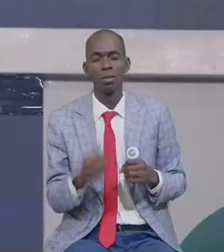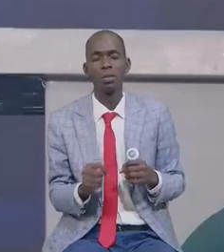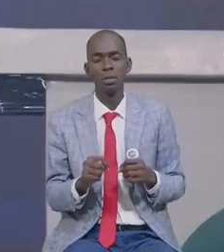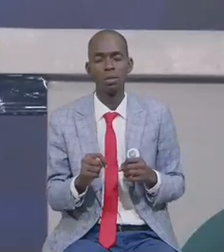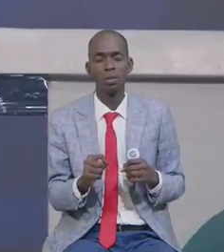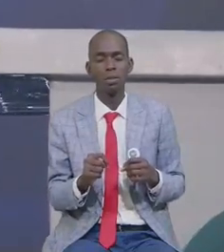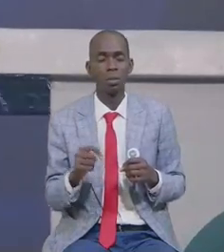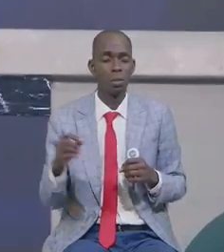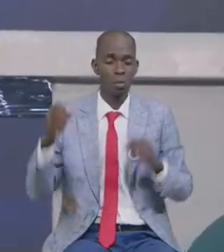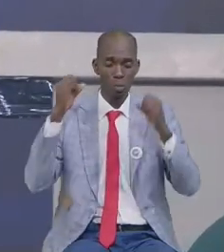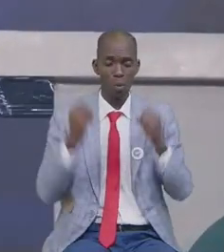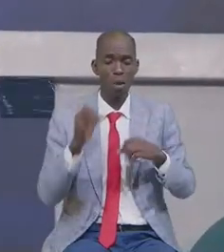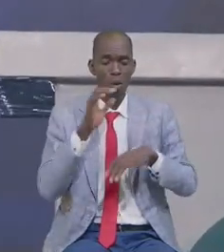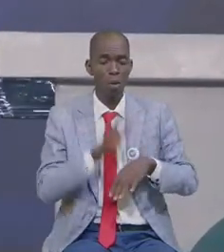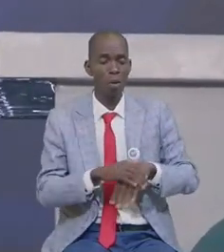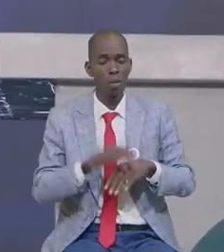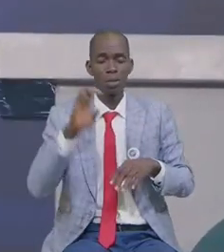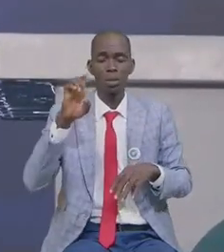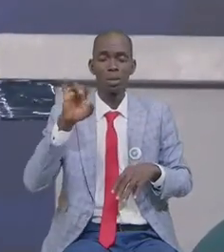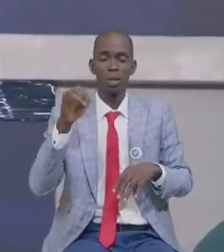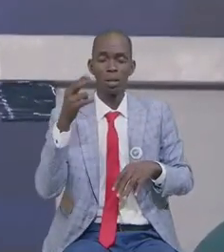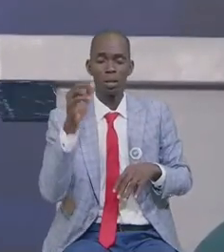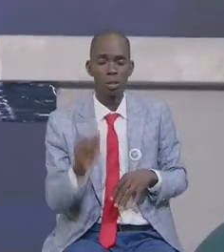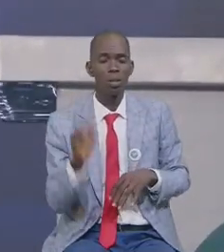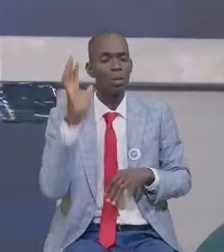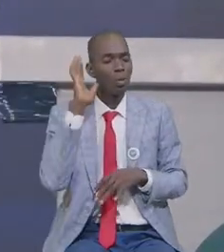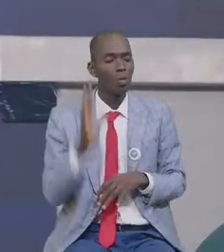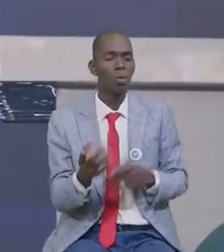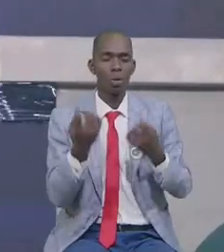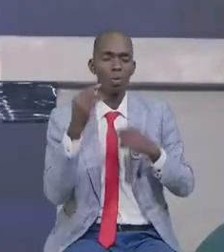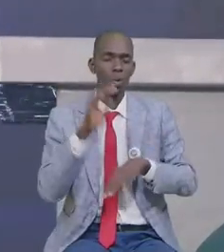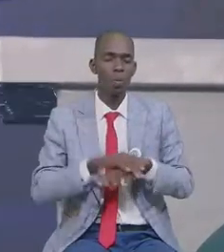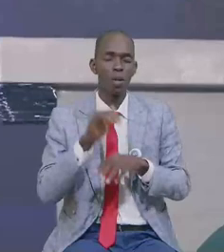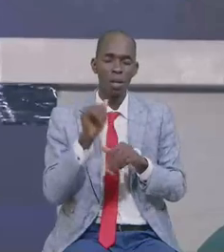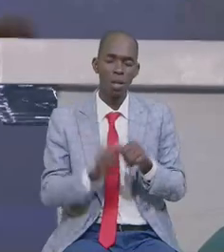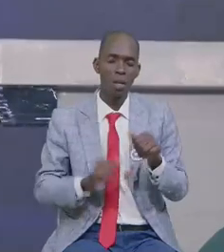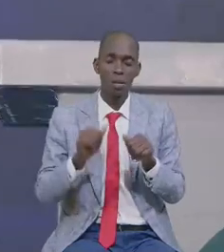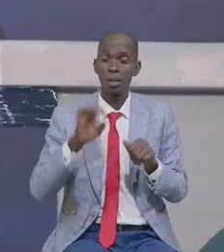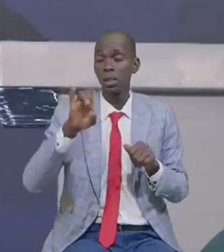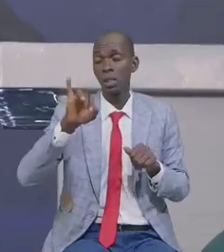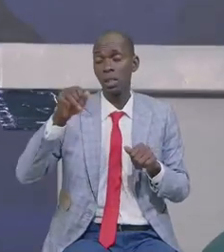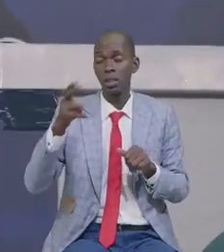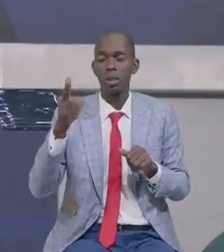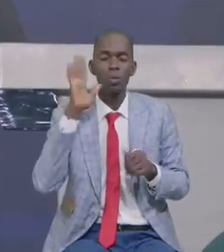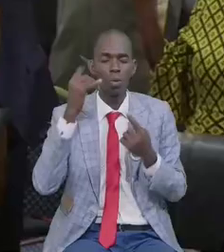d'Élie vienne sur chaque Élysée au nom de Jésus.